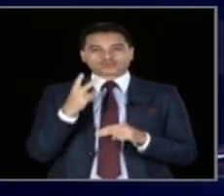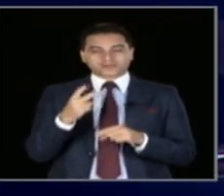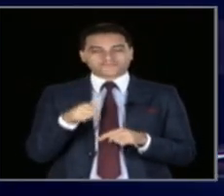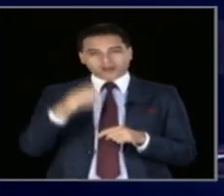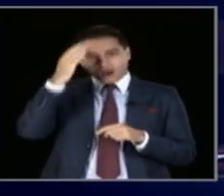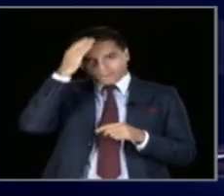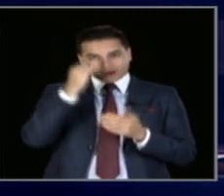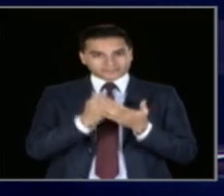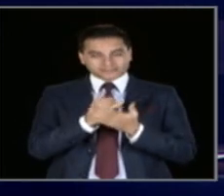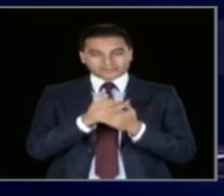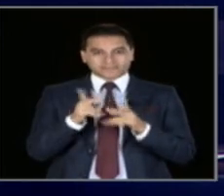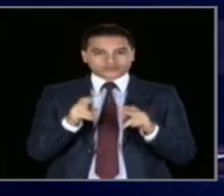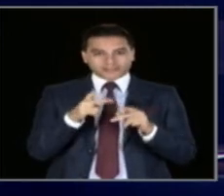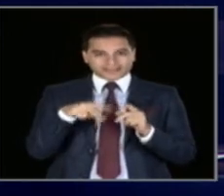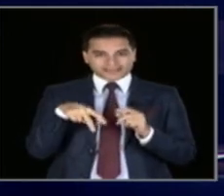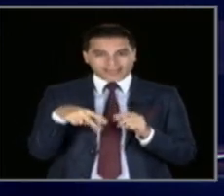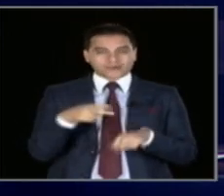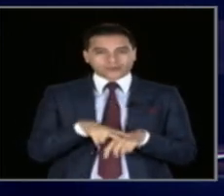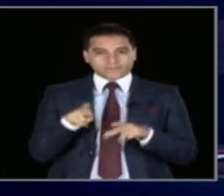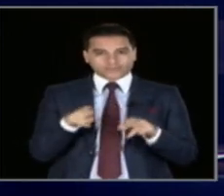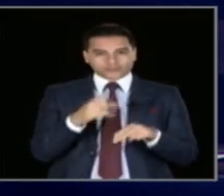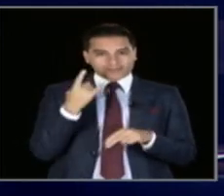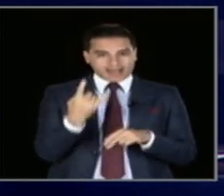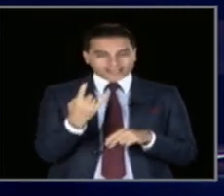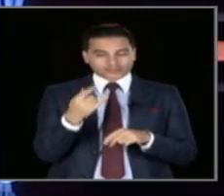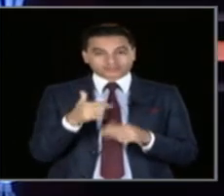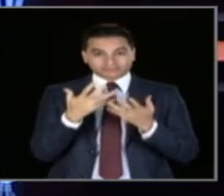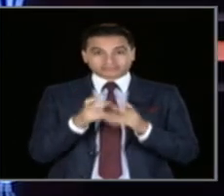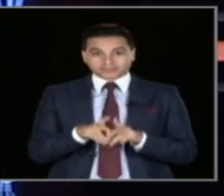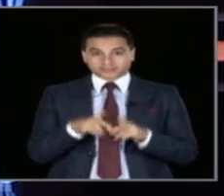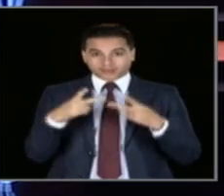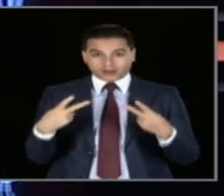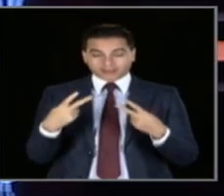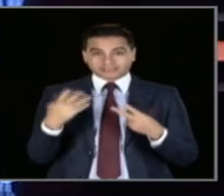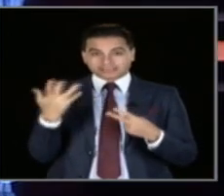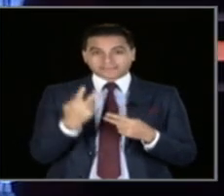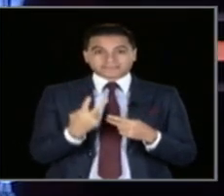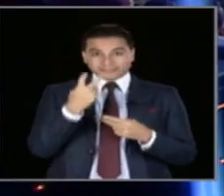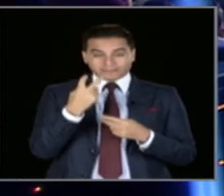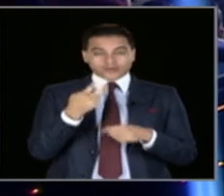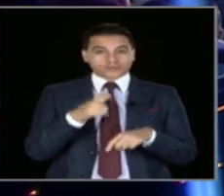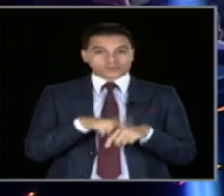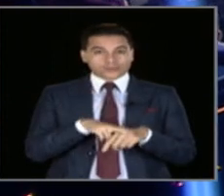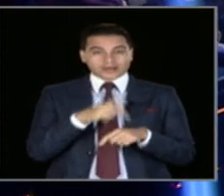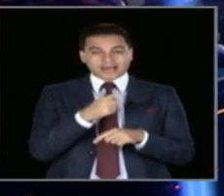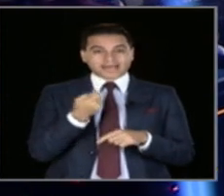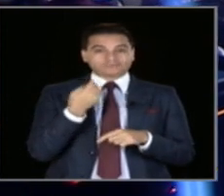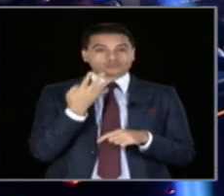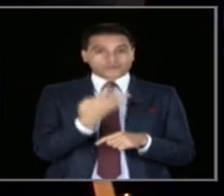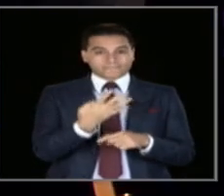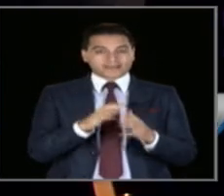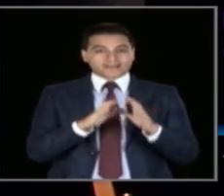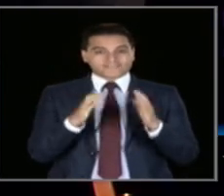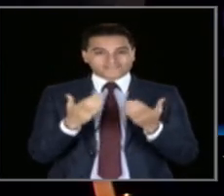مدارس، الثامن والعاشر. النتيجة اتغيرت، 70 التعالب،